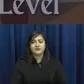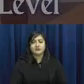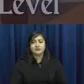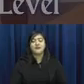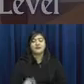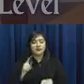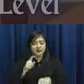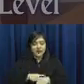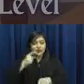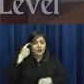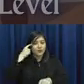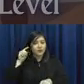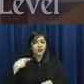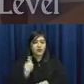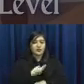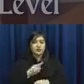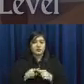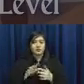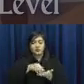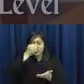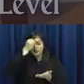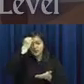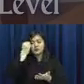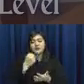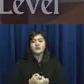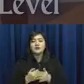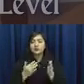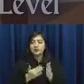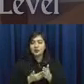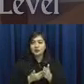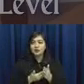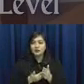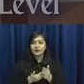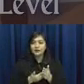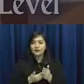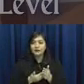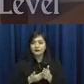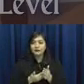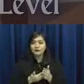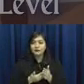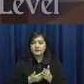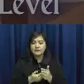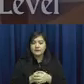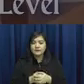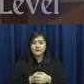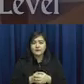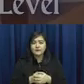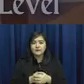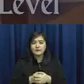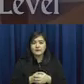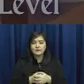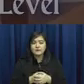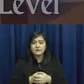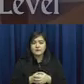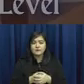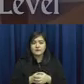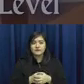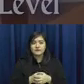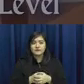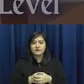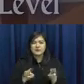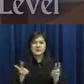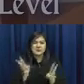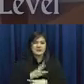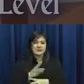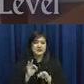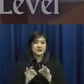para matuto tayo. Sabi ko nga, pangit naman. Kung ang isang tao pa, yung ibang tao pa, ang may magandang